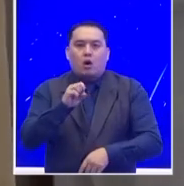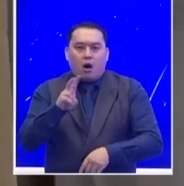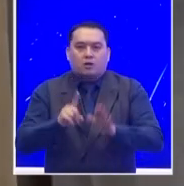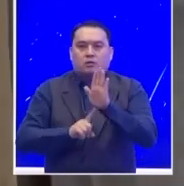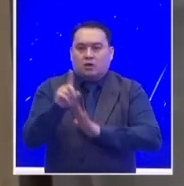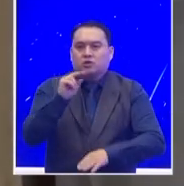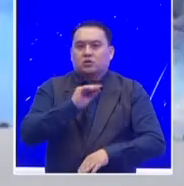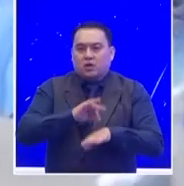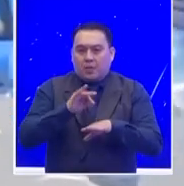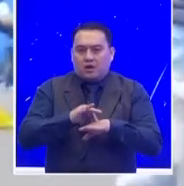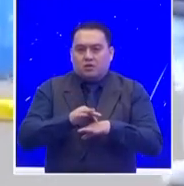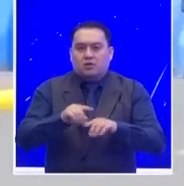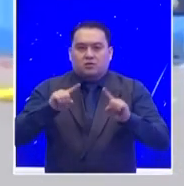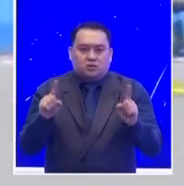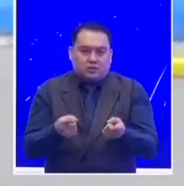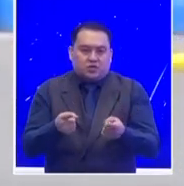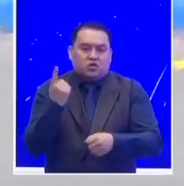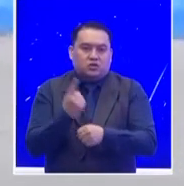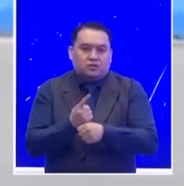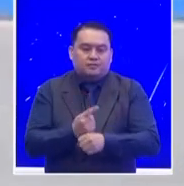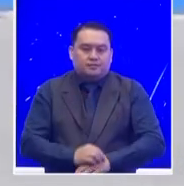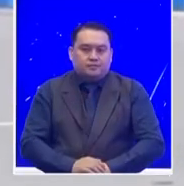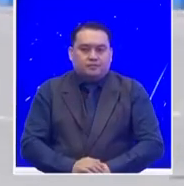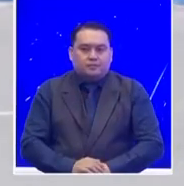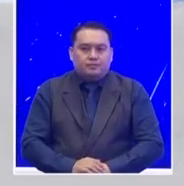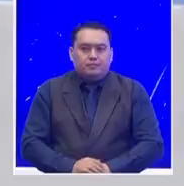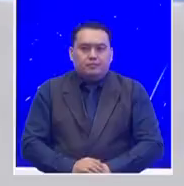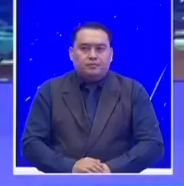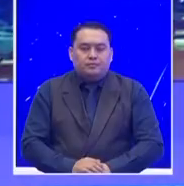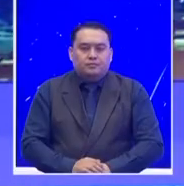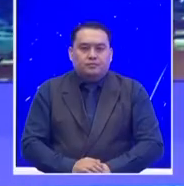началась эпидемия, был введен комендантский час.